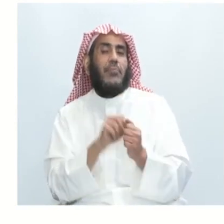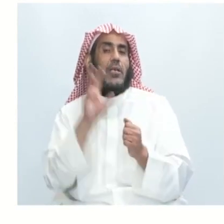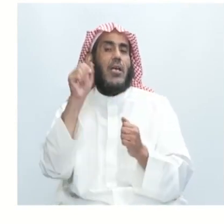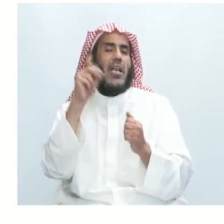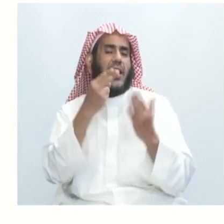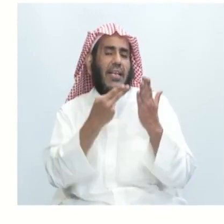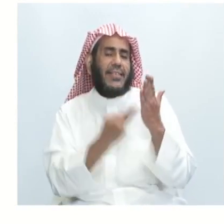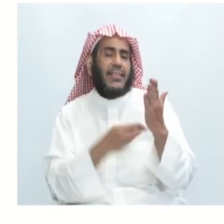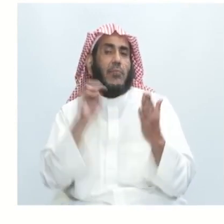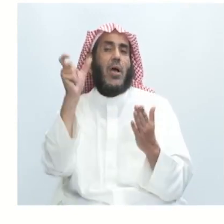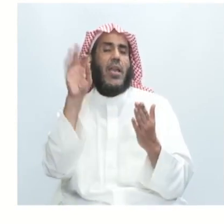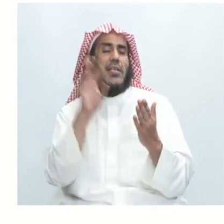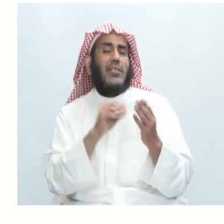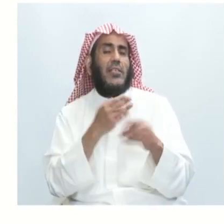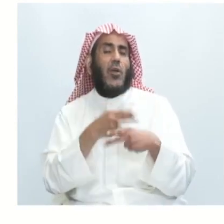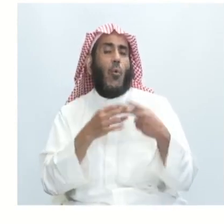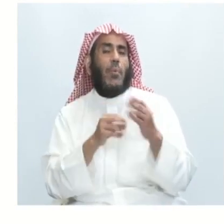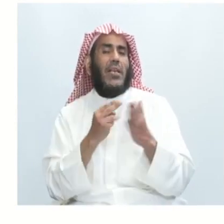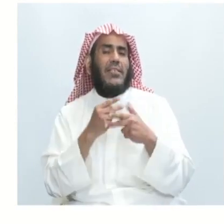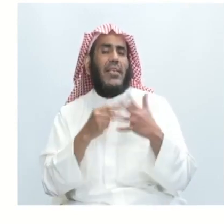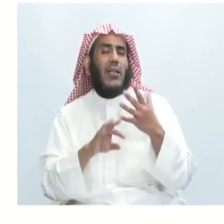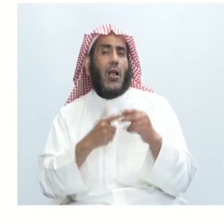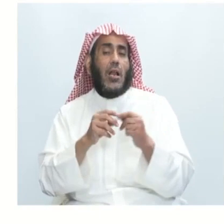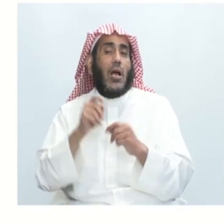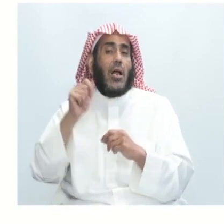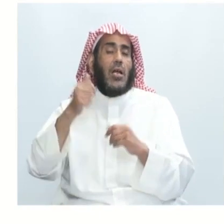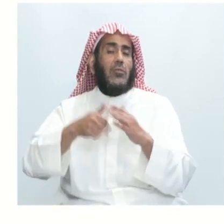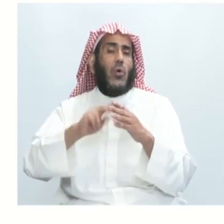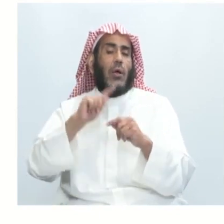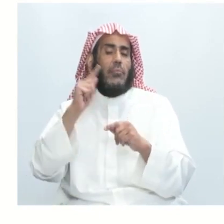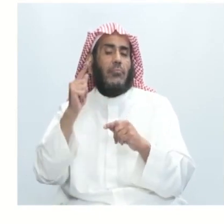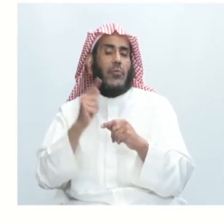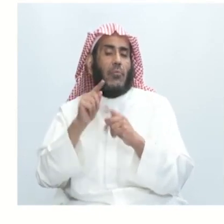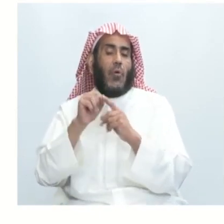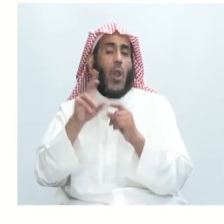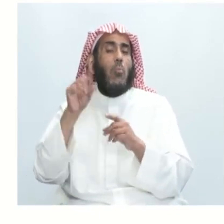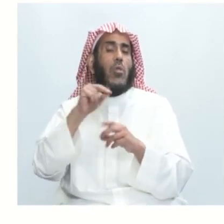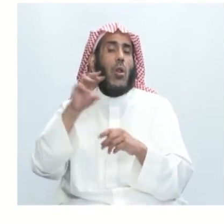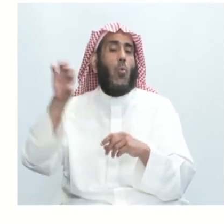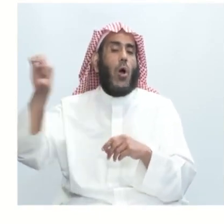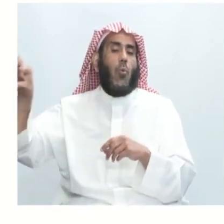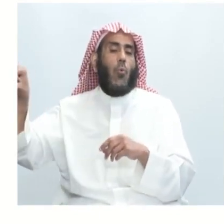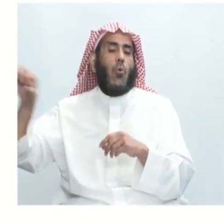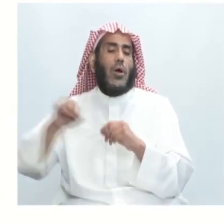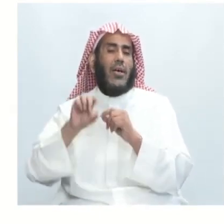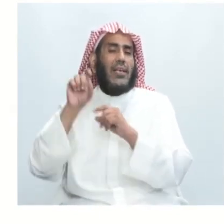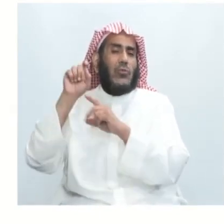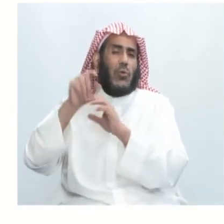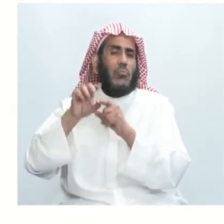في خط النسخ يتكون من اجزاء ذاتها ولكن راسه مستديره مفرغه كالواو راسها